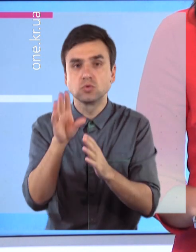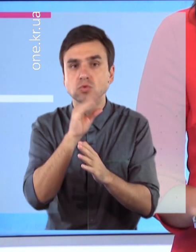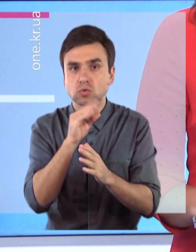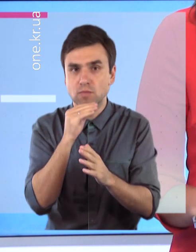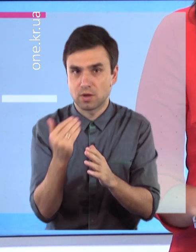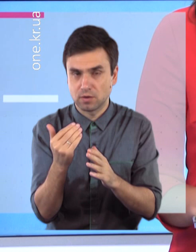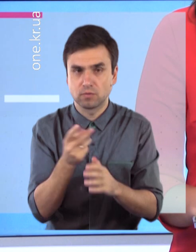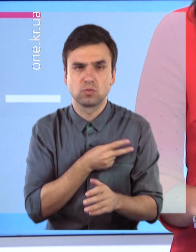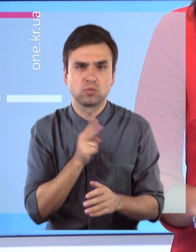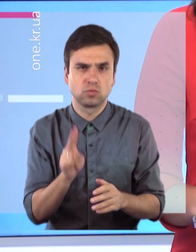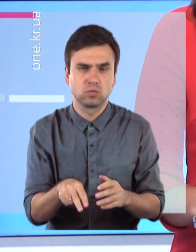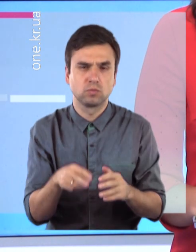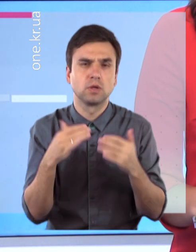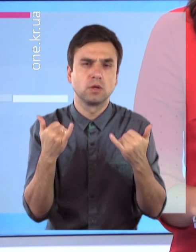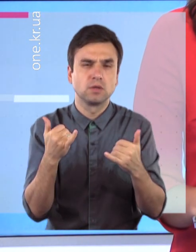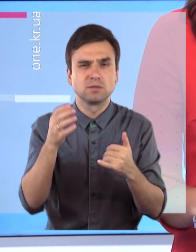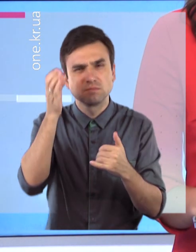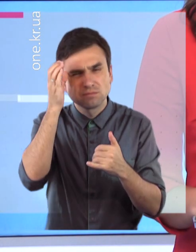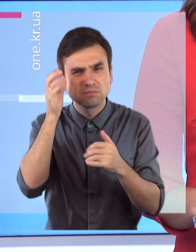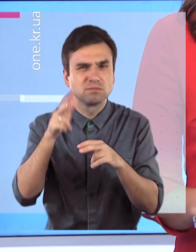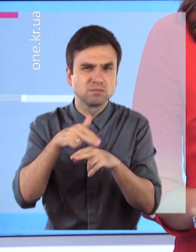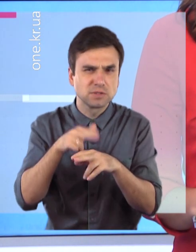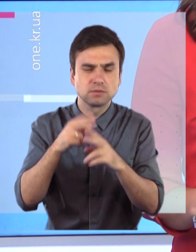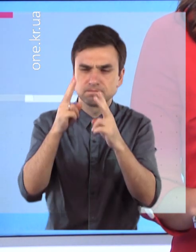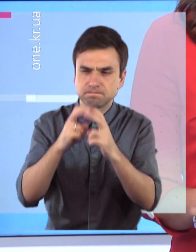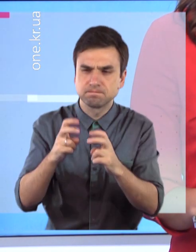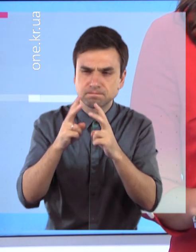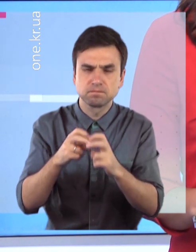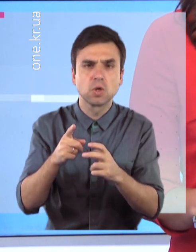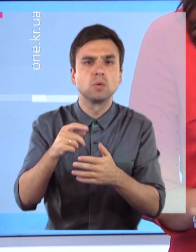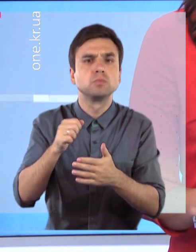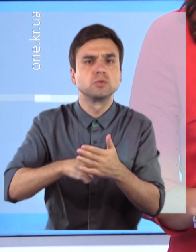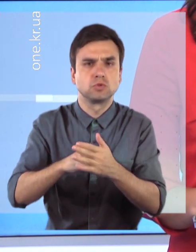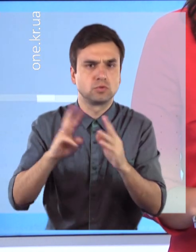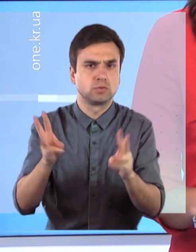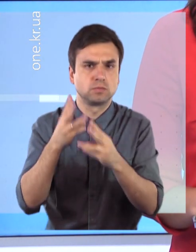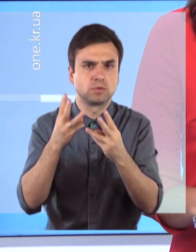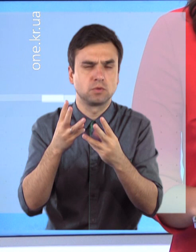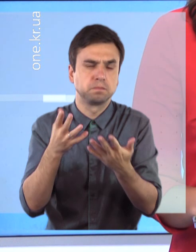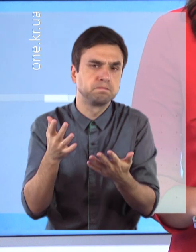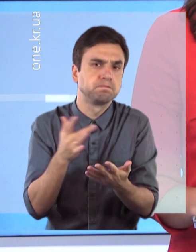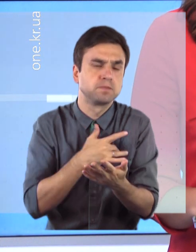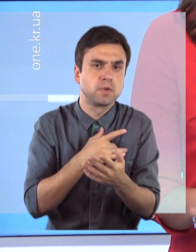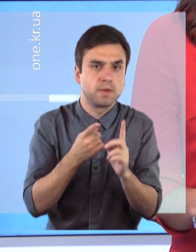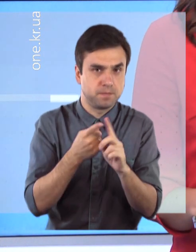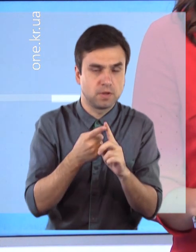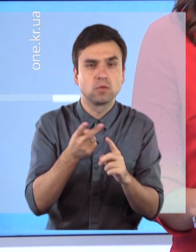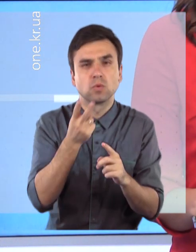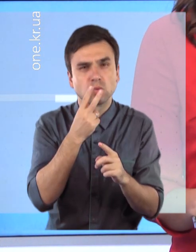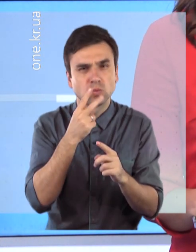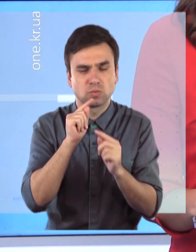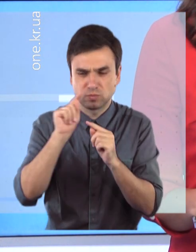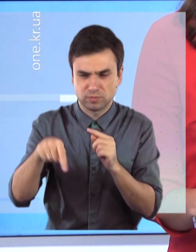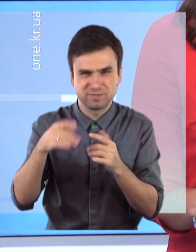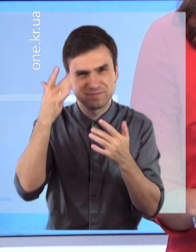собака власників квартири. І наразі поліцейські та експерти намагаються з'ясувати причину трагедії. За попередньою